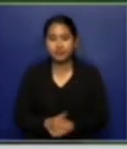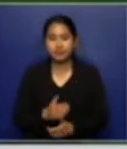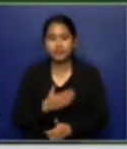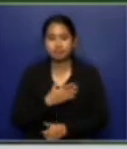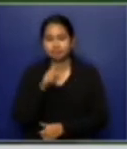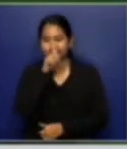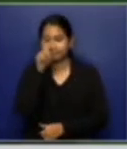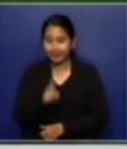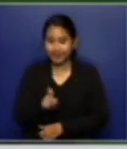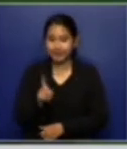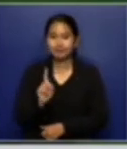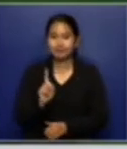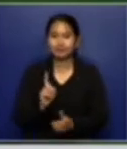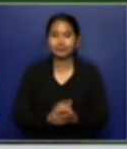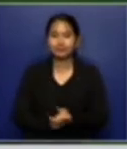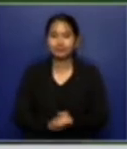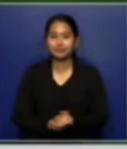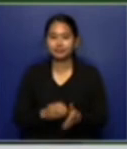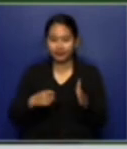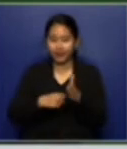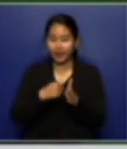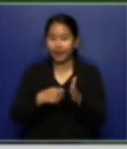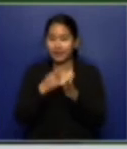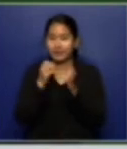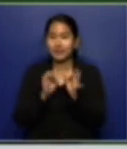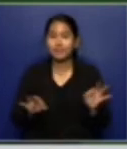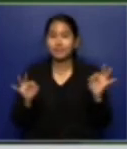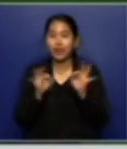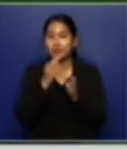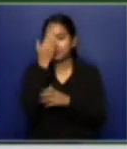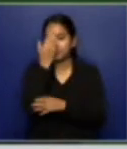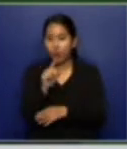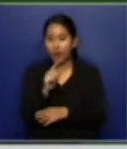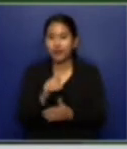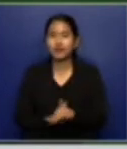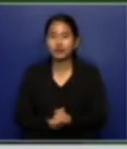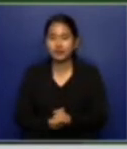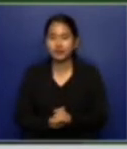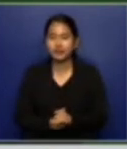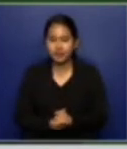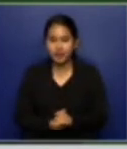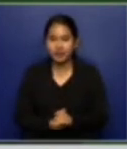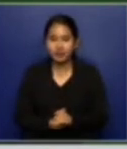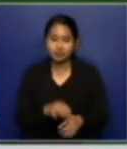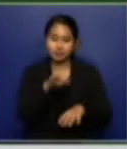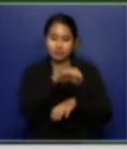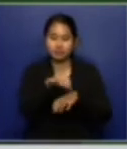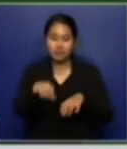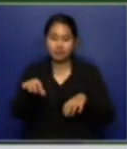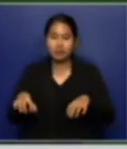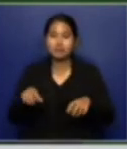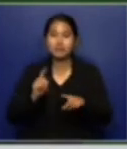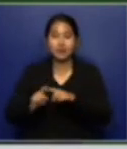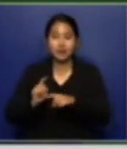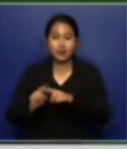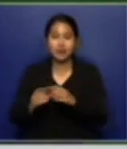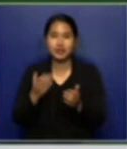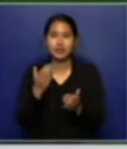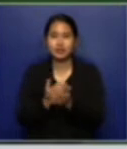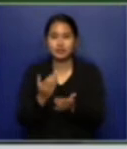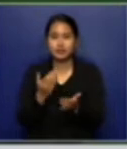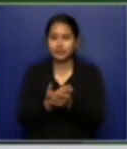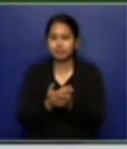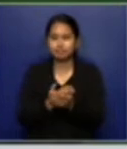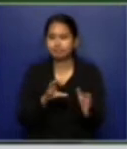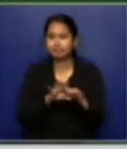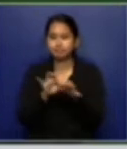ข้อสังเกตนะคะว่าสาเหตุสำคัญก็คือหน่วยงานต่างๆไม่สามารถใช้งบประมาณอย่างบูรณาการได้จริ